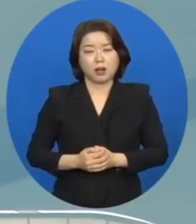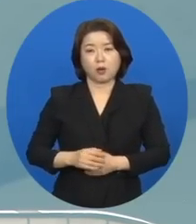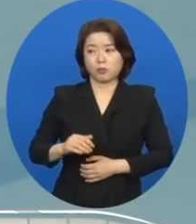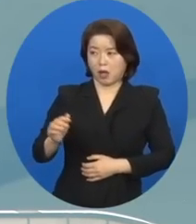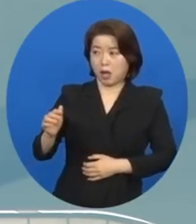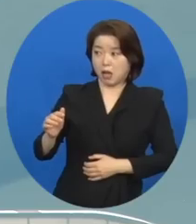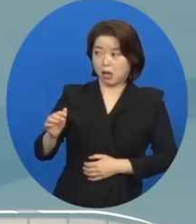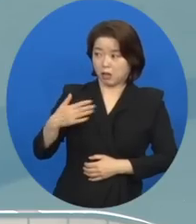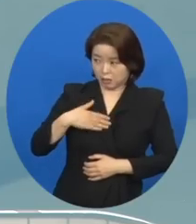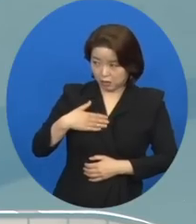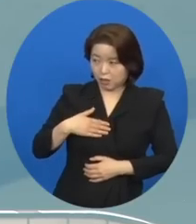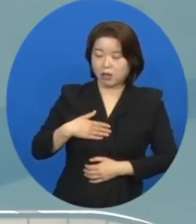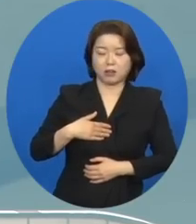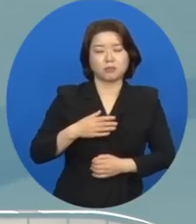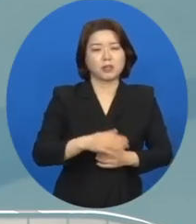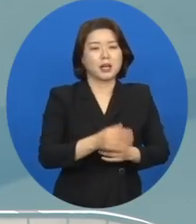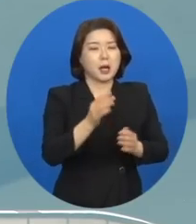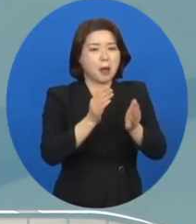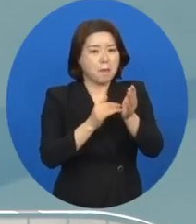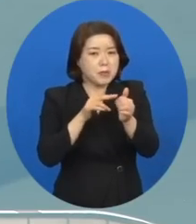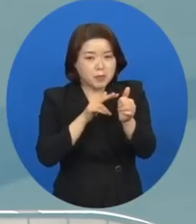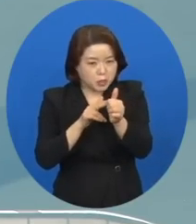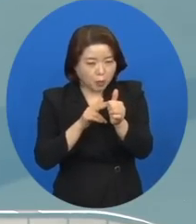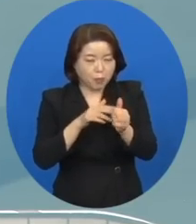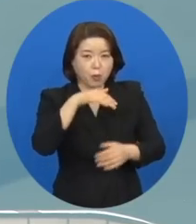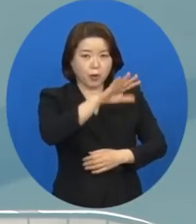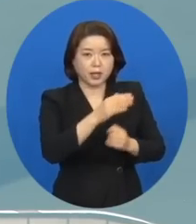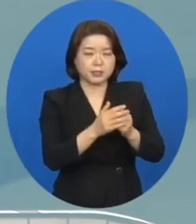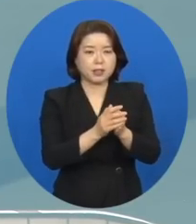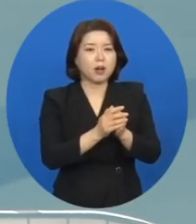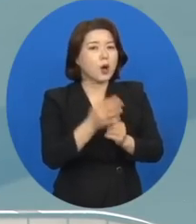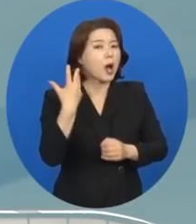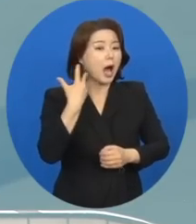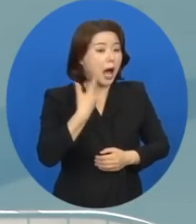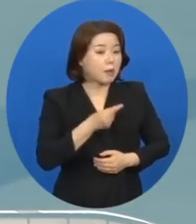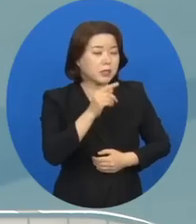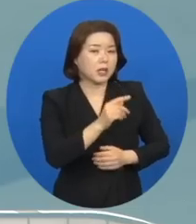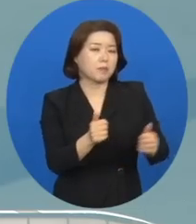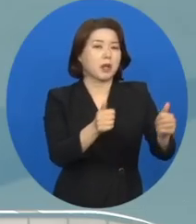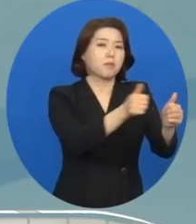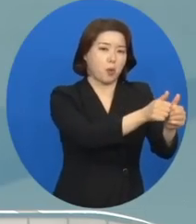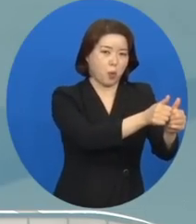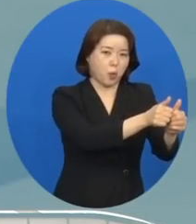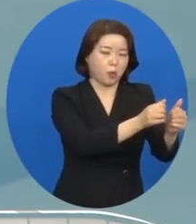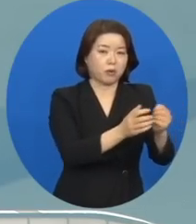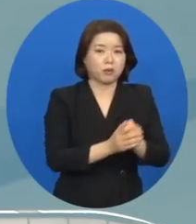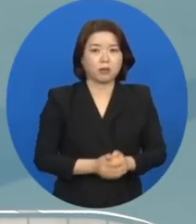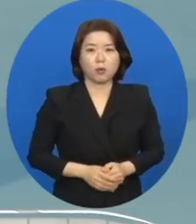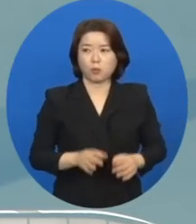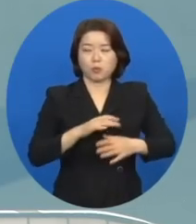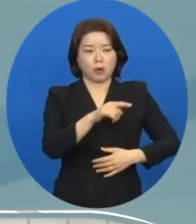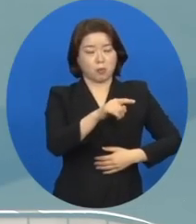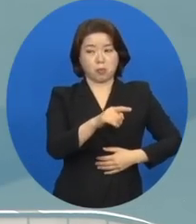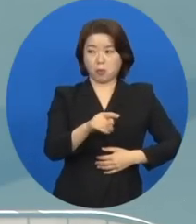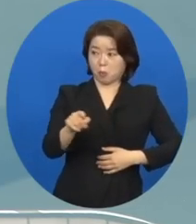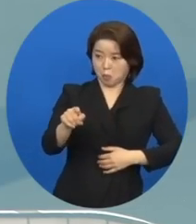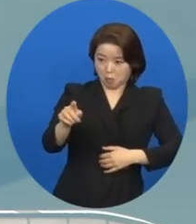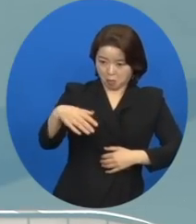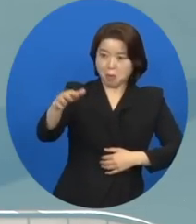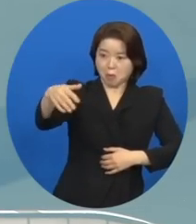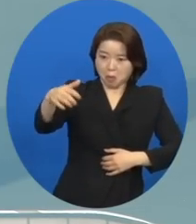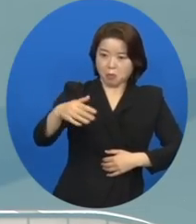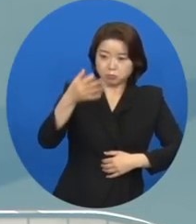밀정이 되어서 압살롬이 갑니다. 죽임을 당할 수도 있어, 너 스파이 아니야 그럴 수 있는데 놀랍게도 압살롬은 후세를